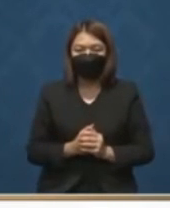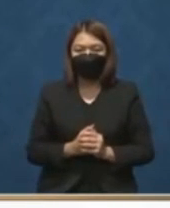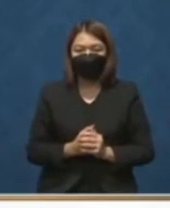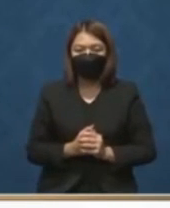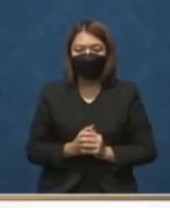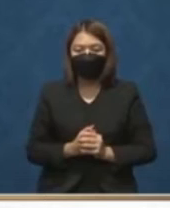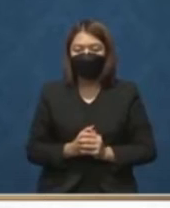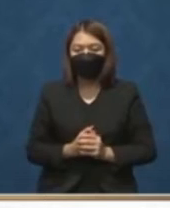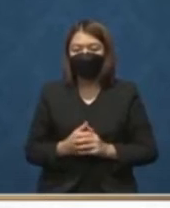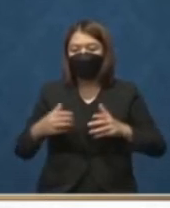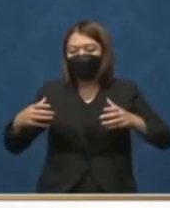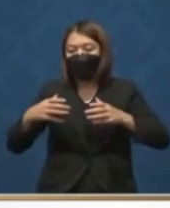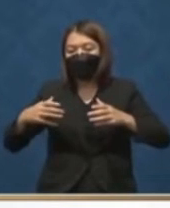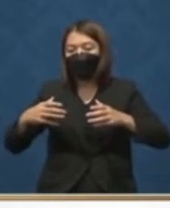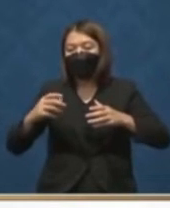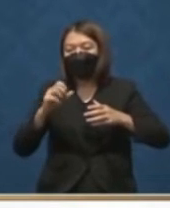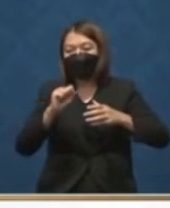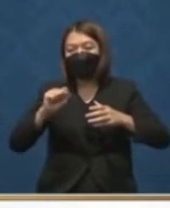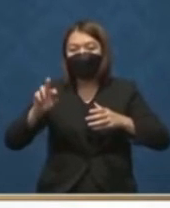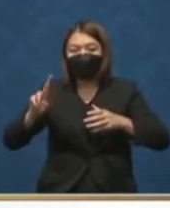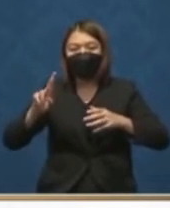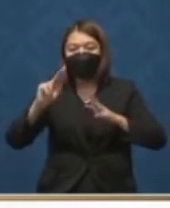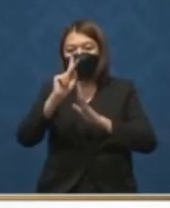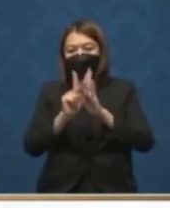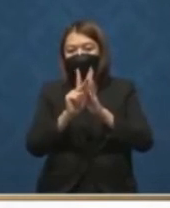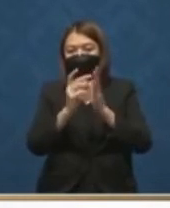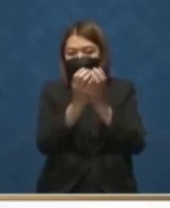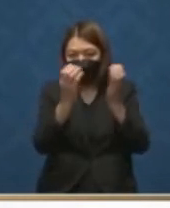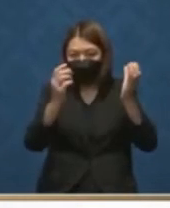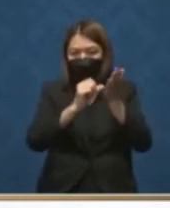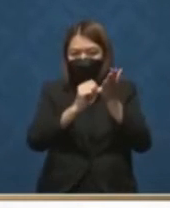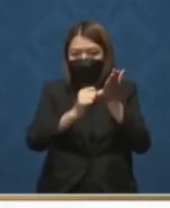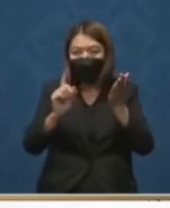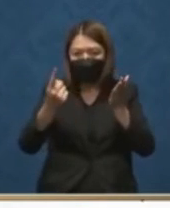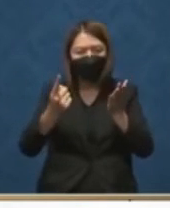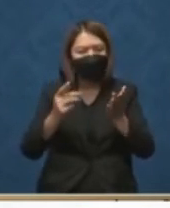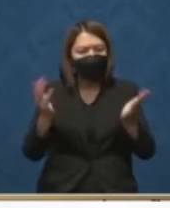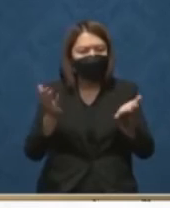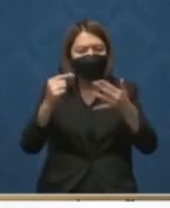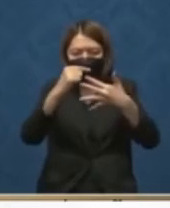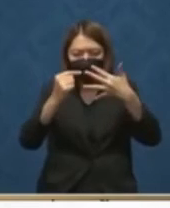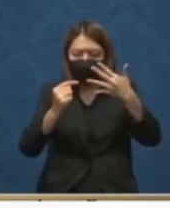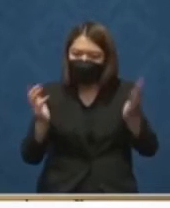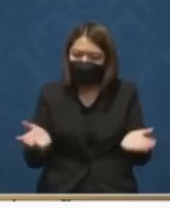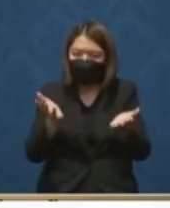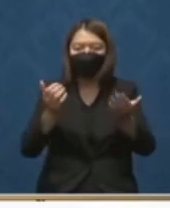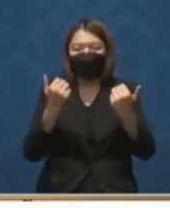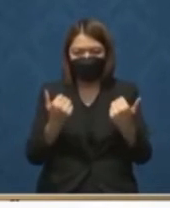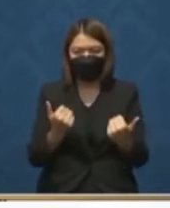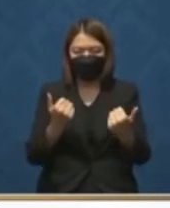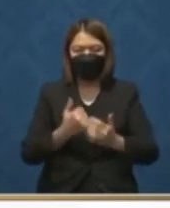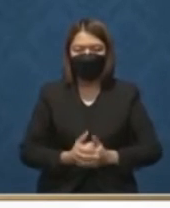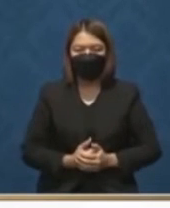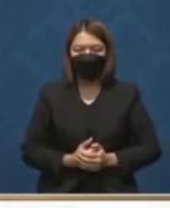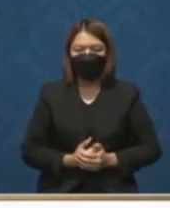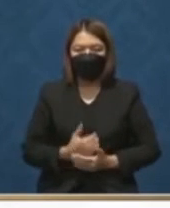น้าเพื่อจะให้มีการทำประชามติให้มีการจัดตั้งสส